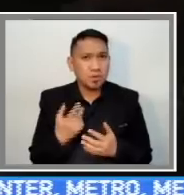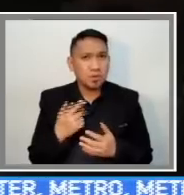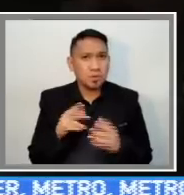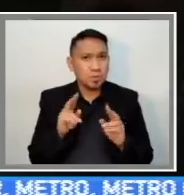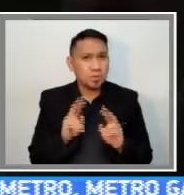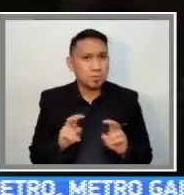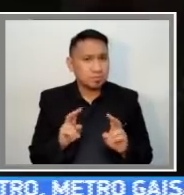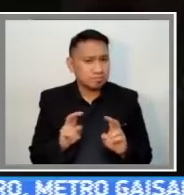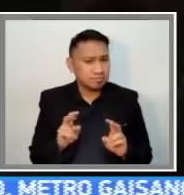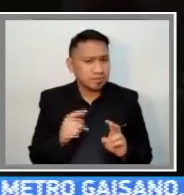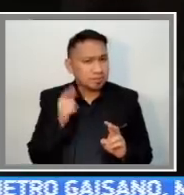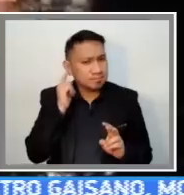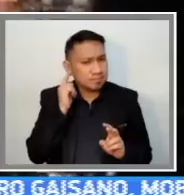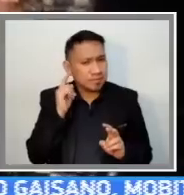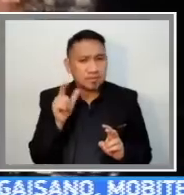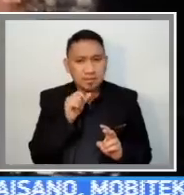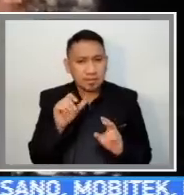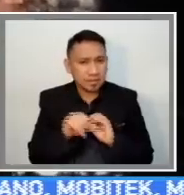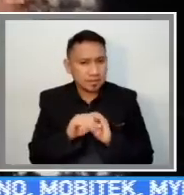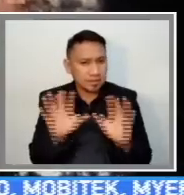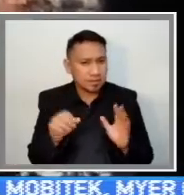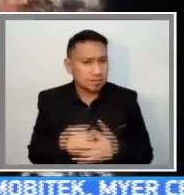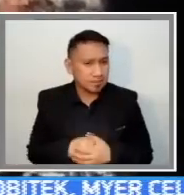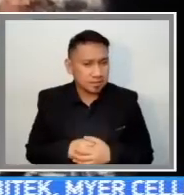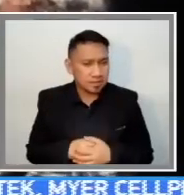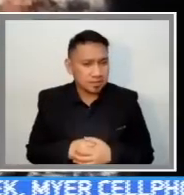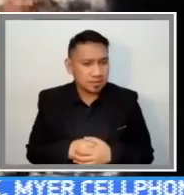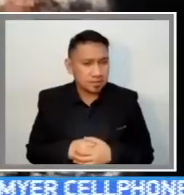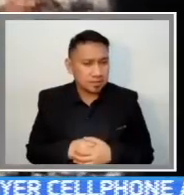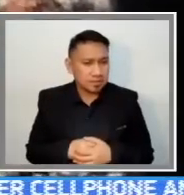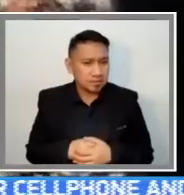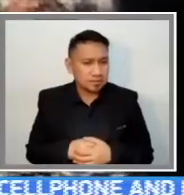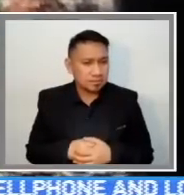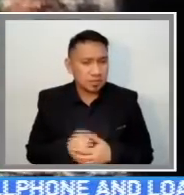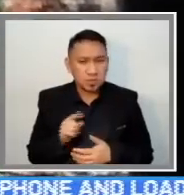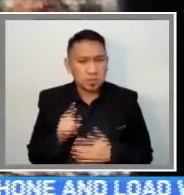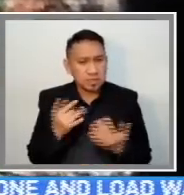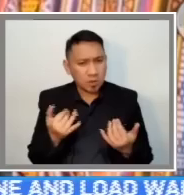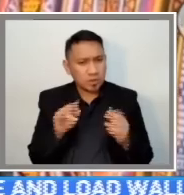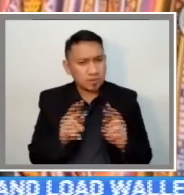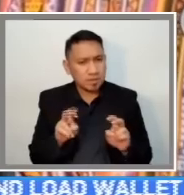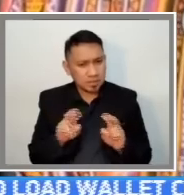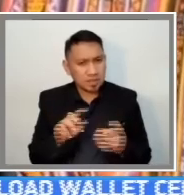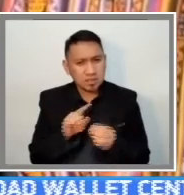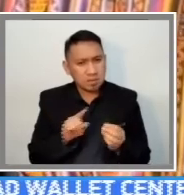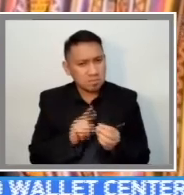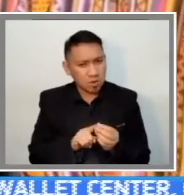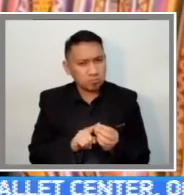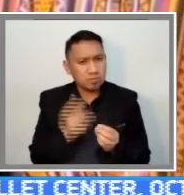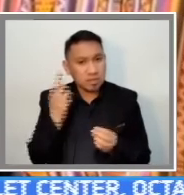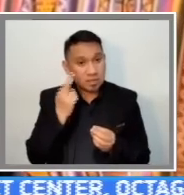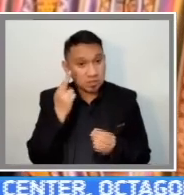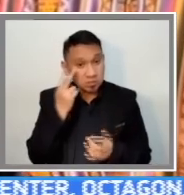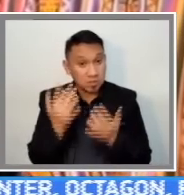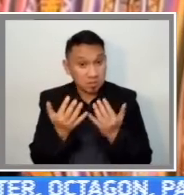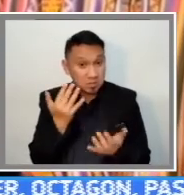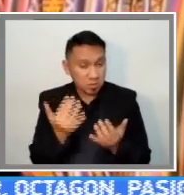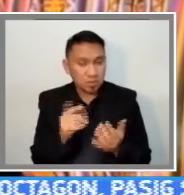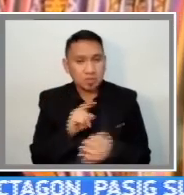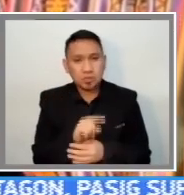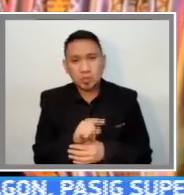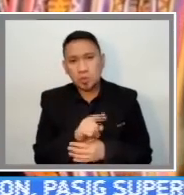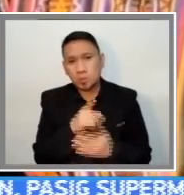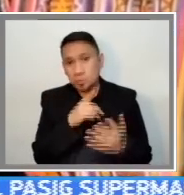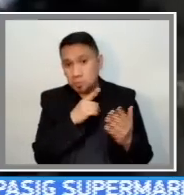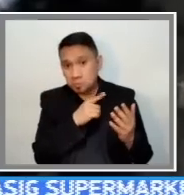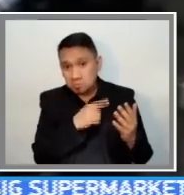naging natin kung ating dahilan ng pagkasunog. And as regards doon sa casualty, i-verify niya lang sa